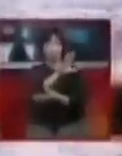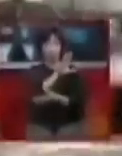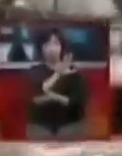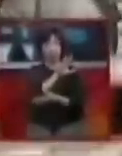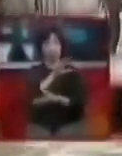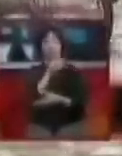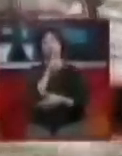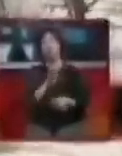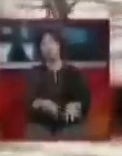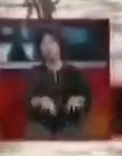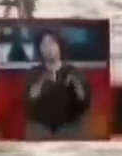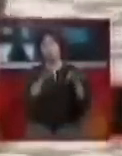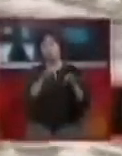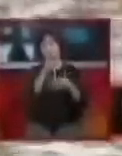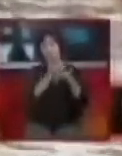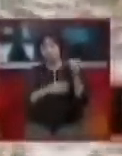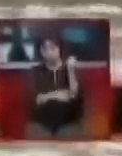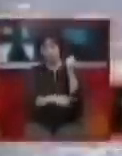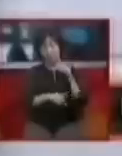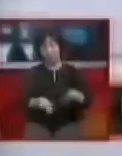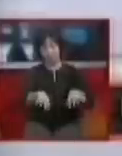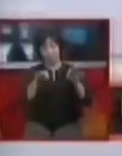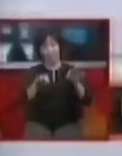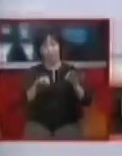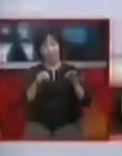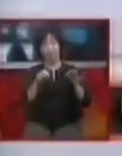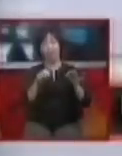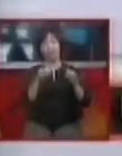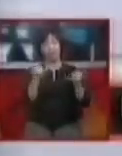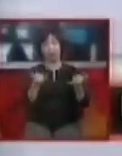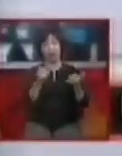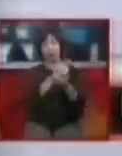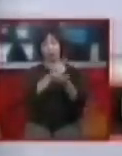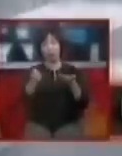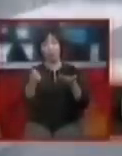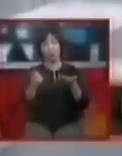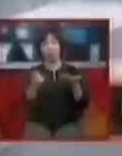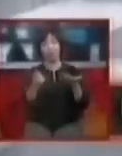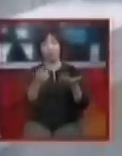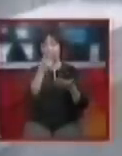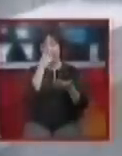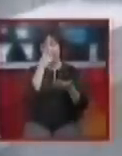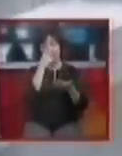pagbaha sa Metro Manila at ilang probinsya. Taya ng panahon ngayong Linggo,